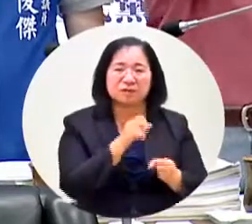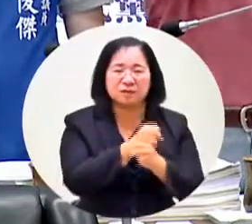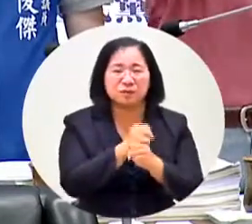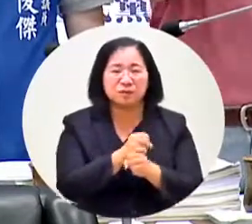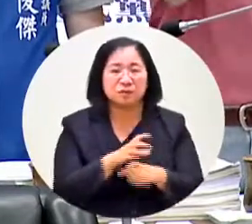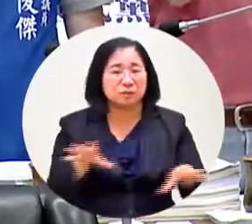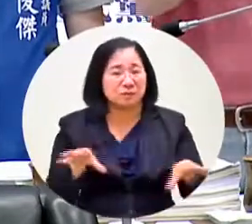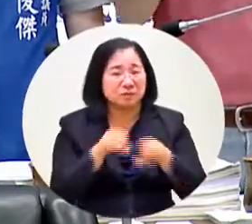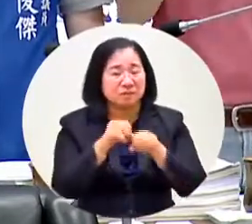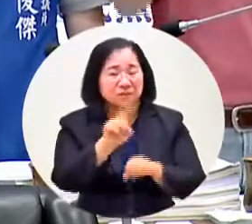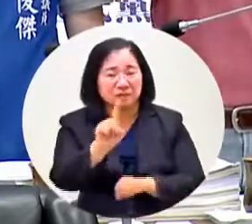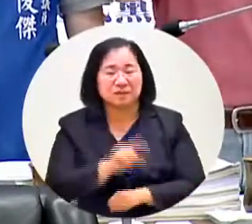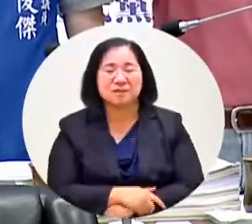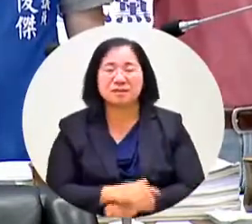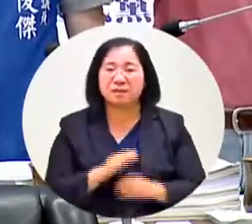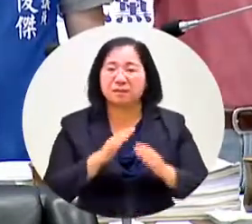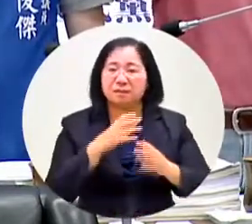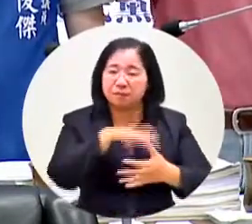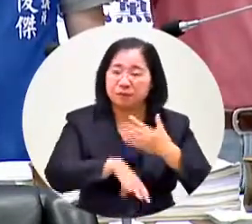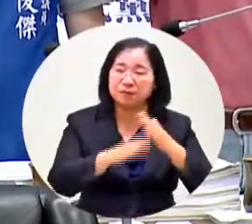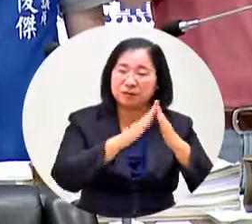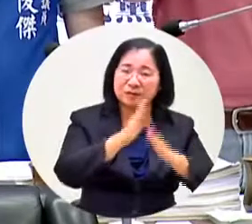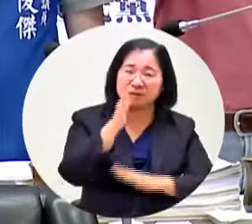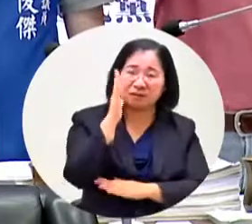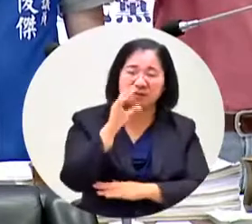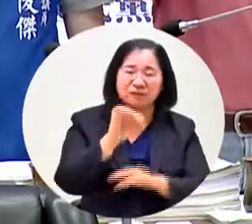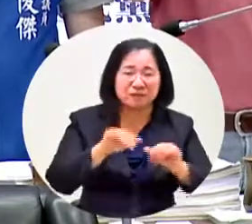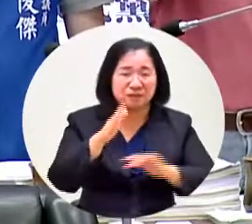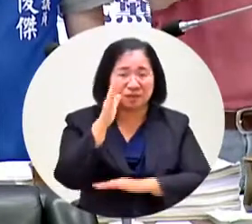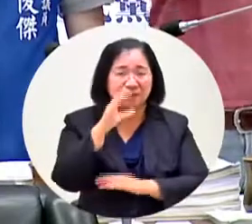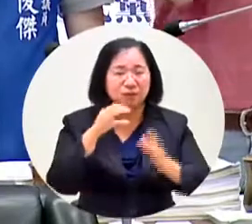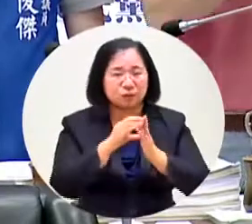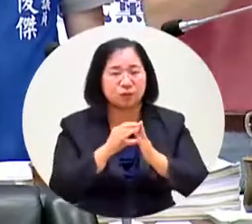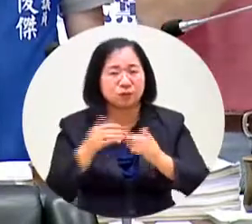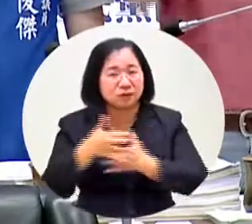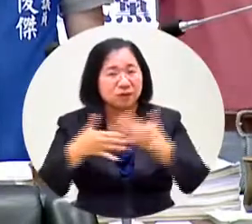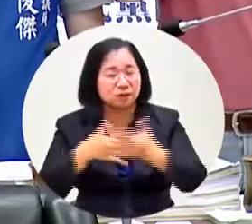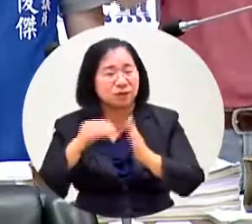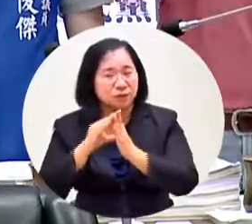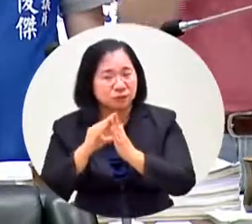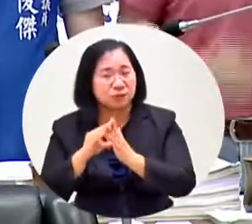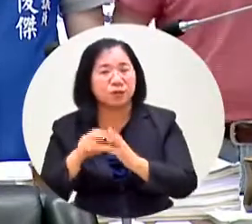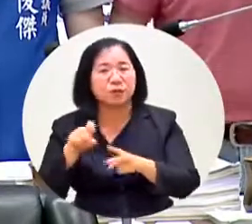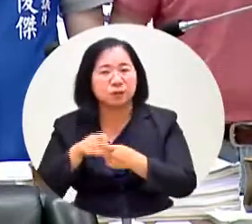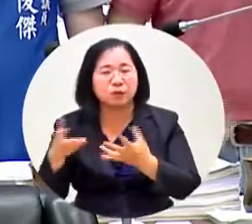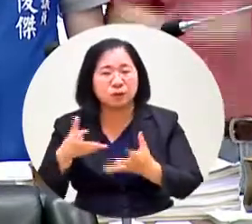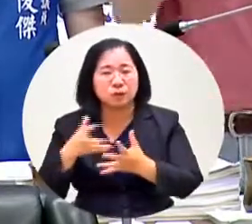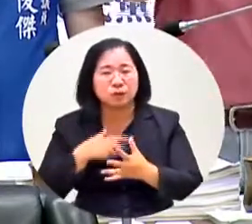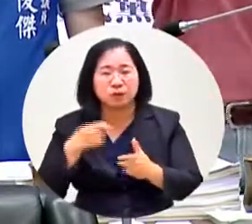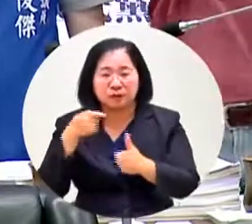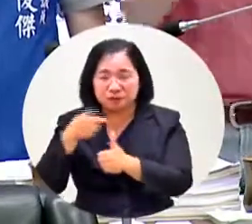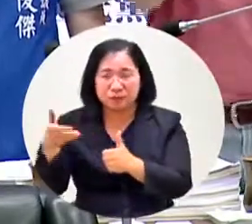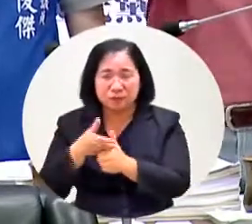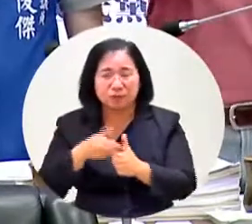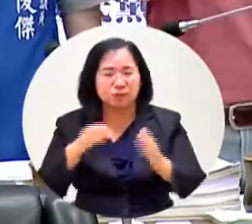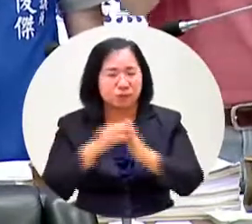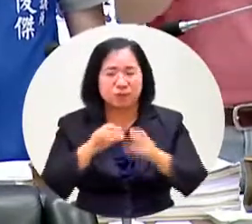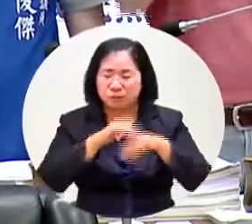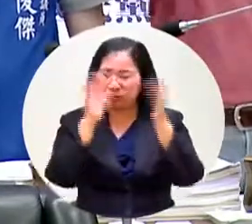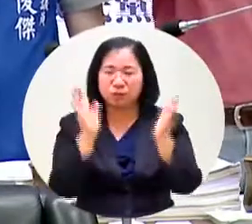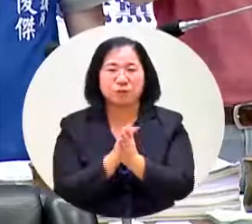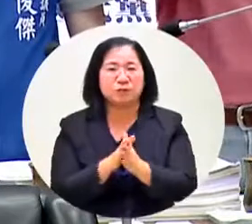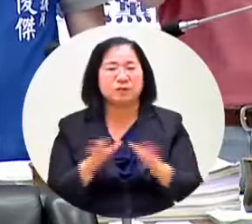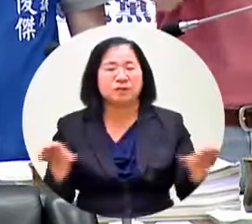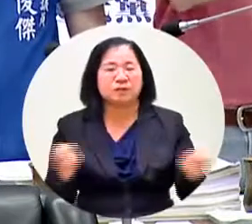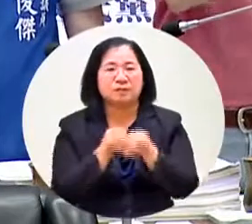凤，把桥头科学园区需要所做的所有的工作，包括我们市政府里面的地